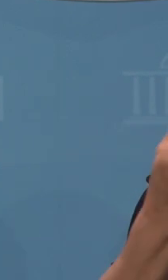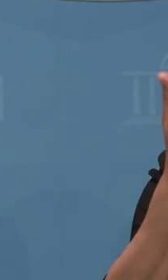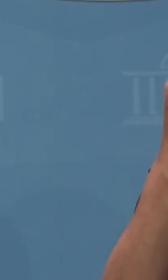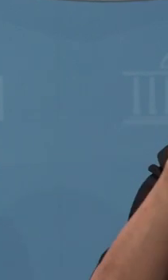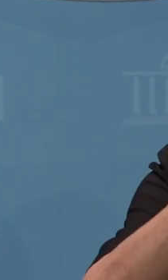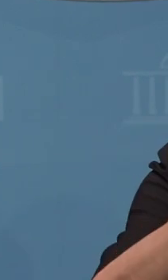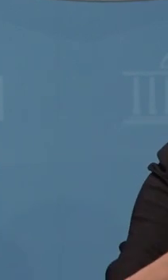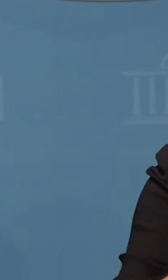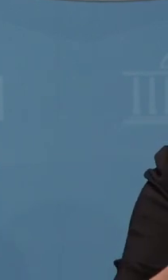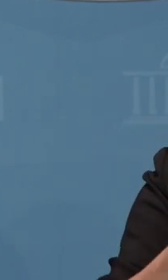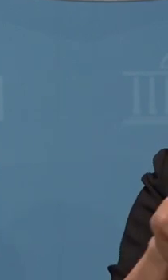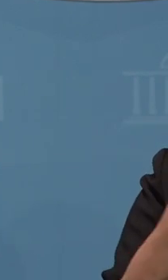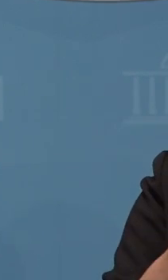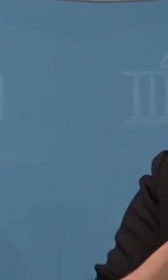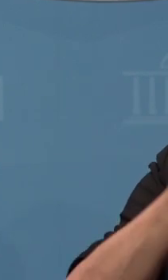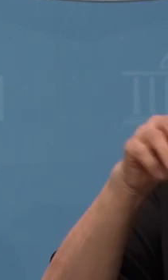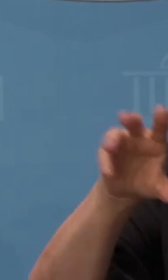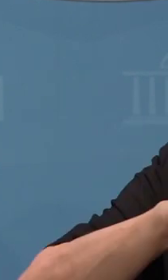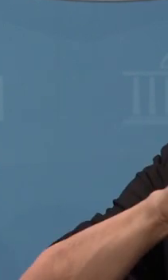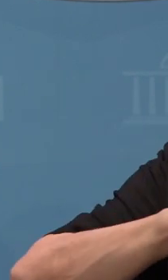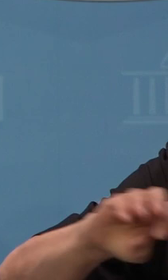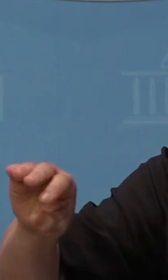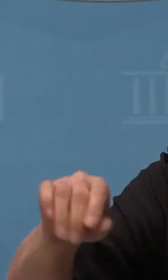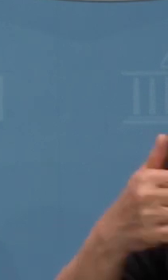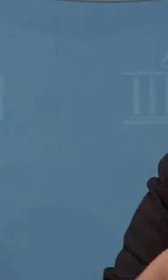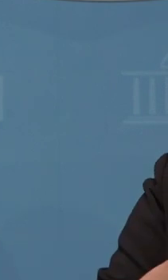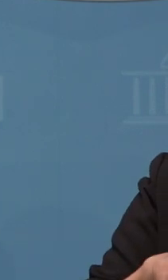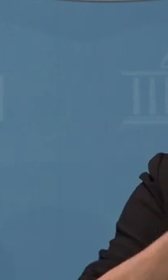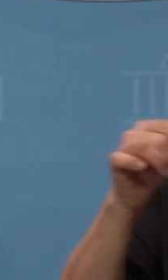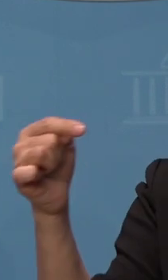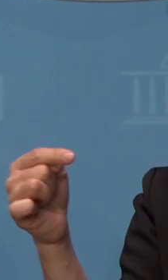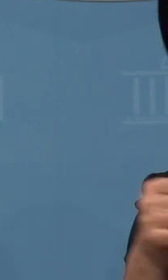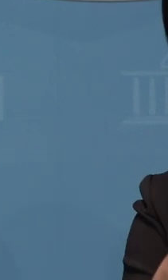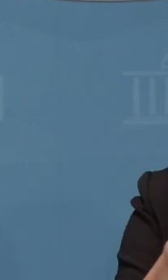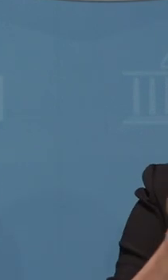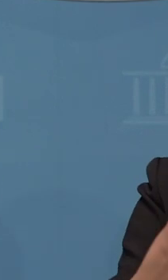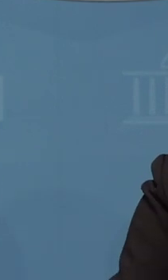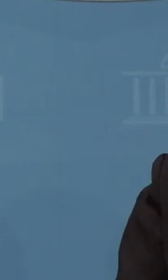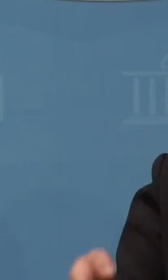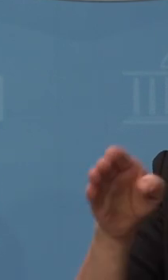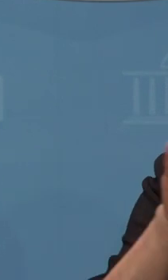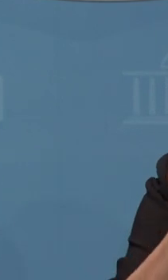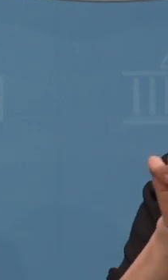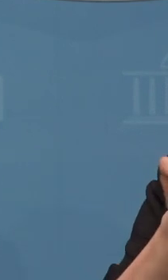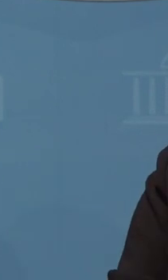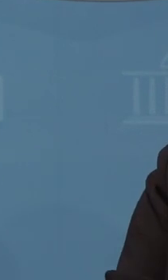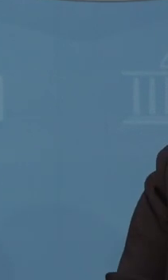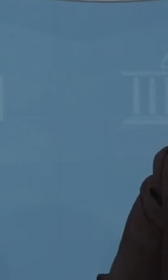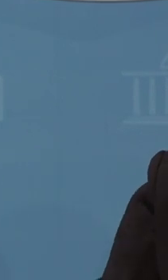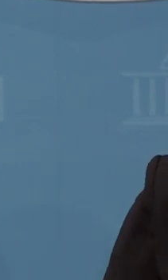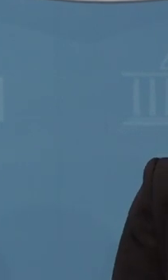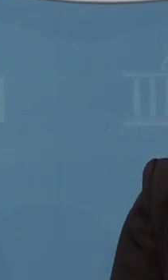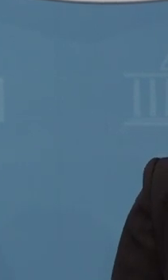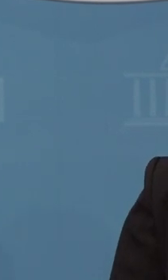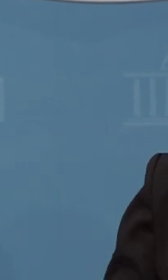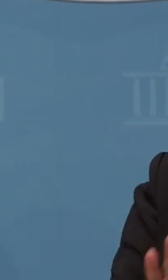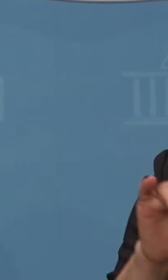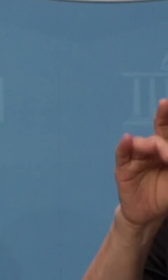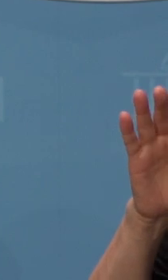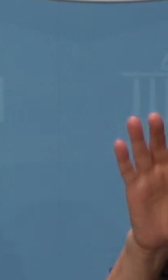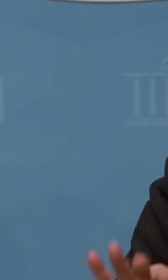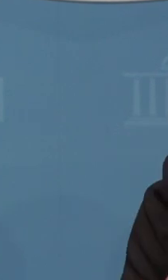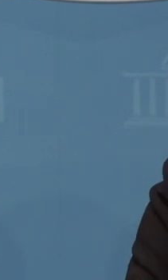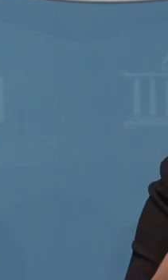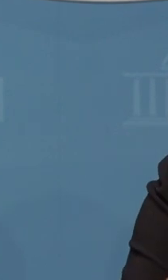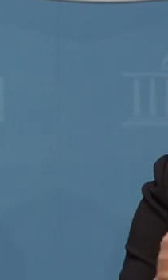제거장치와 오염수 투기 해저 터널 등 핵심적인 시설에 대한 방문을 반대하고 있습니다. 방사성 물질 원천